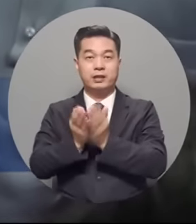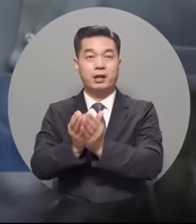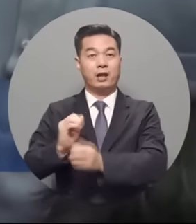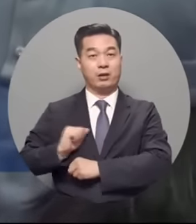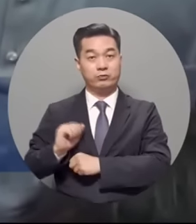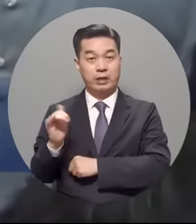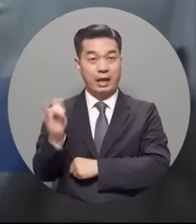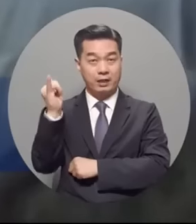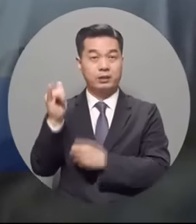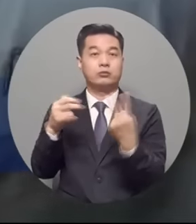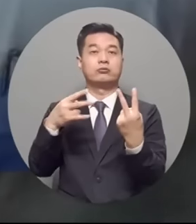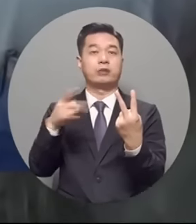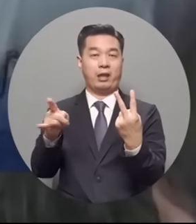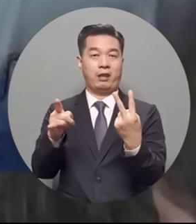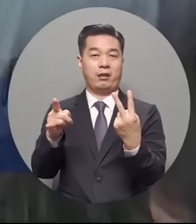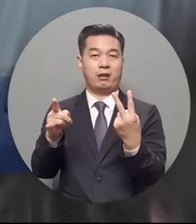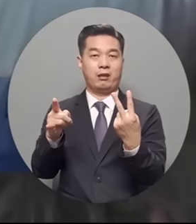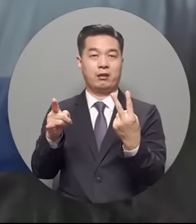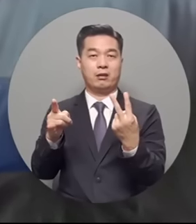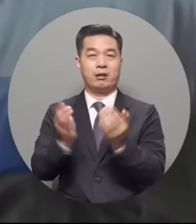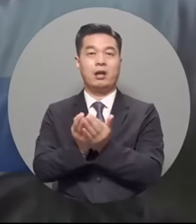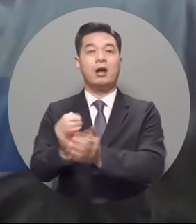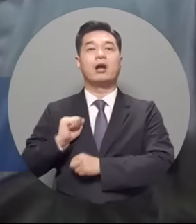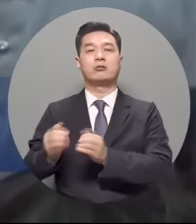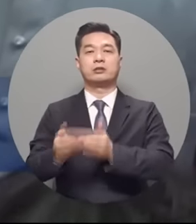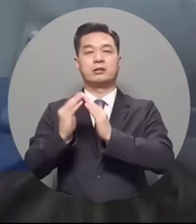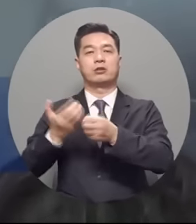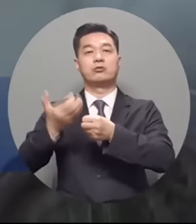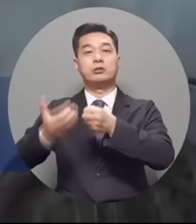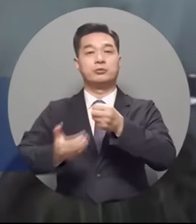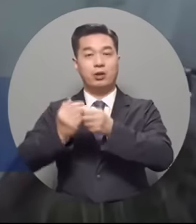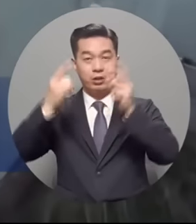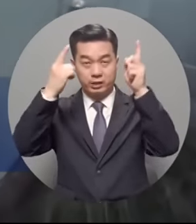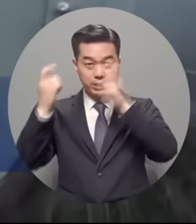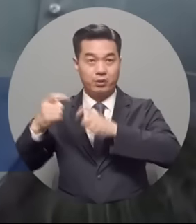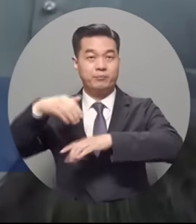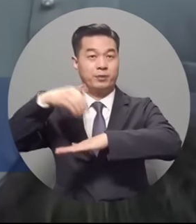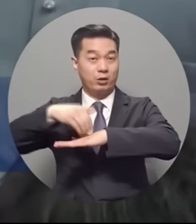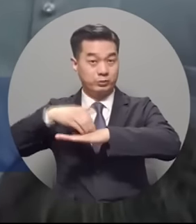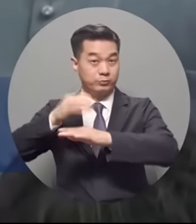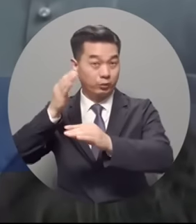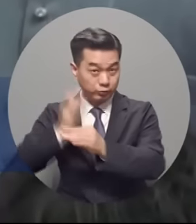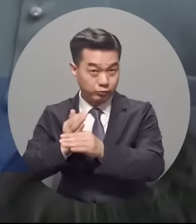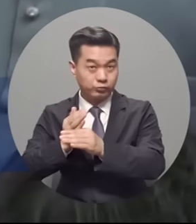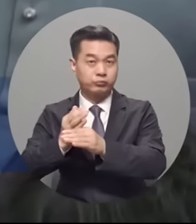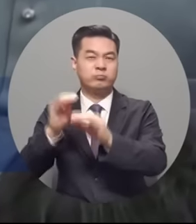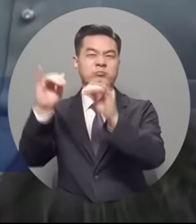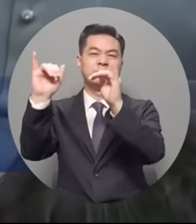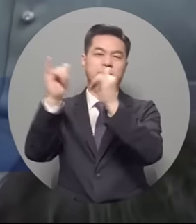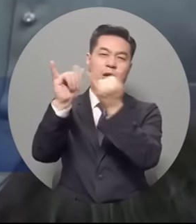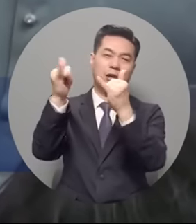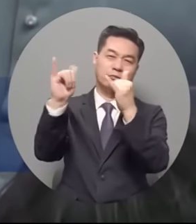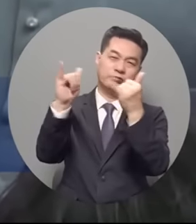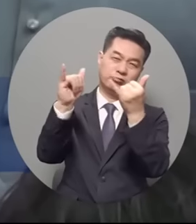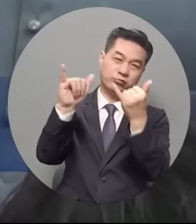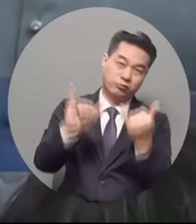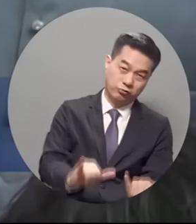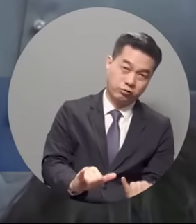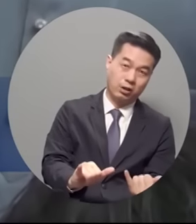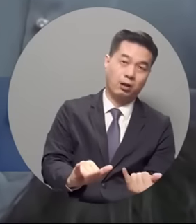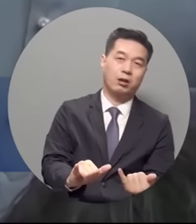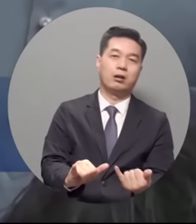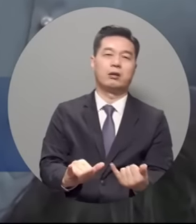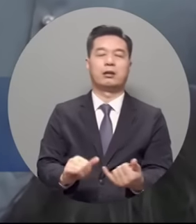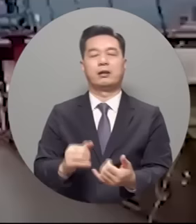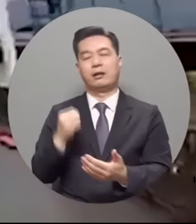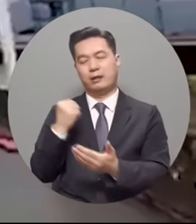dengan duka cita kita terima makluman bahawa terdapat dua